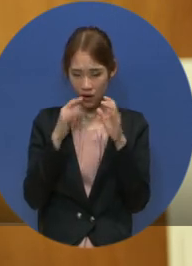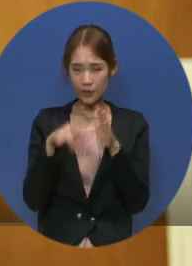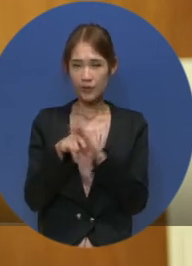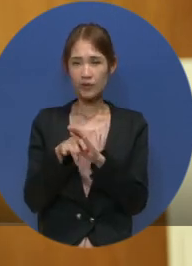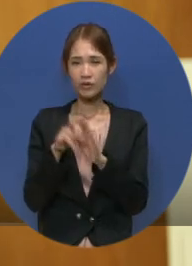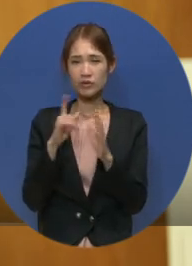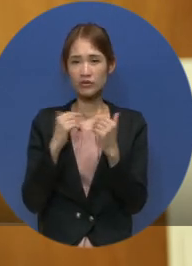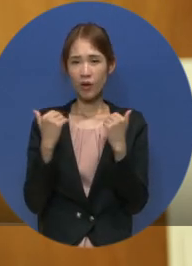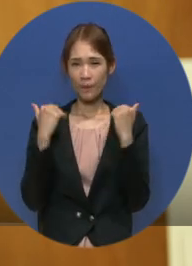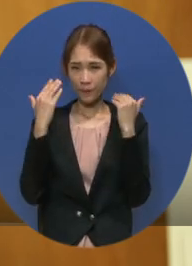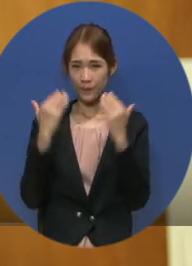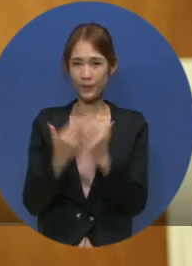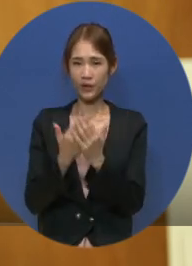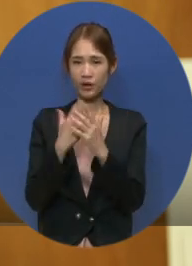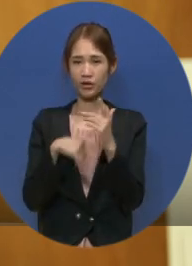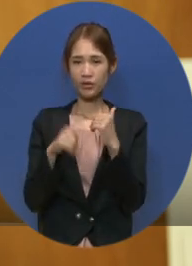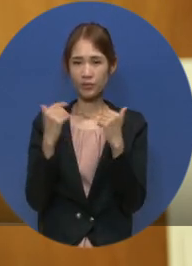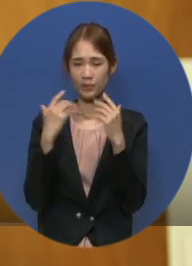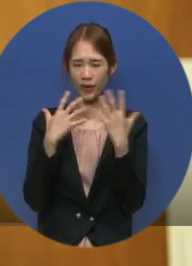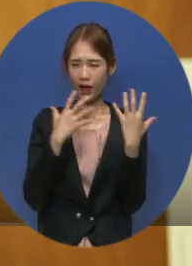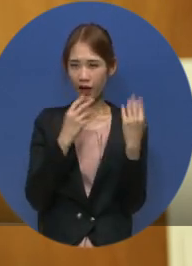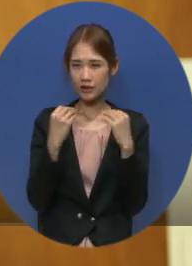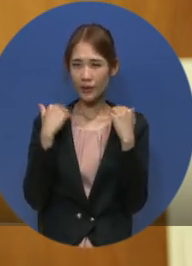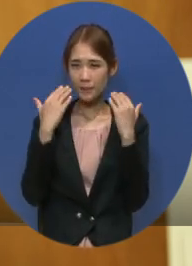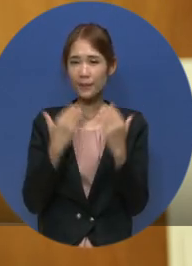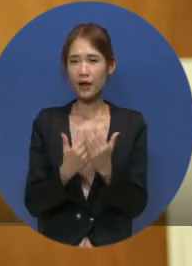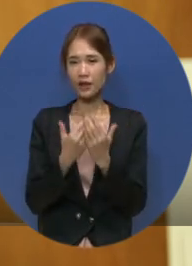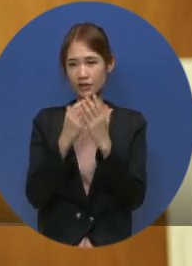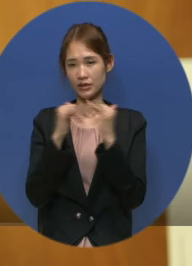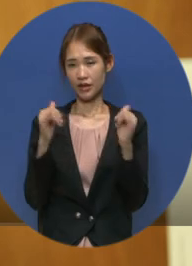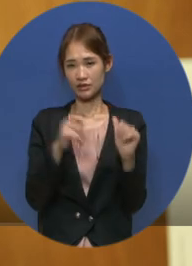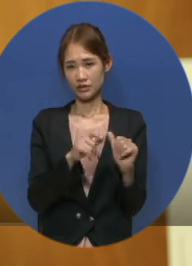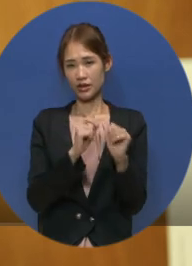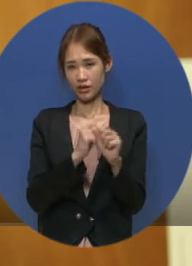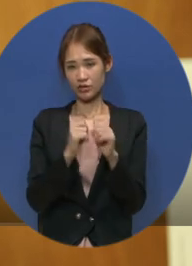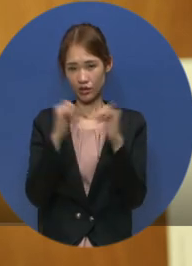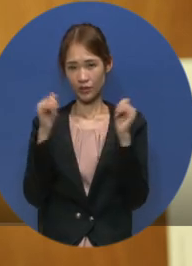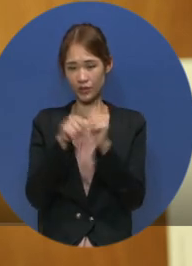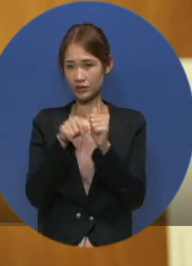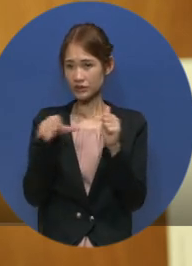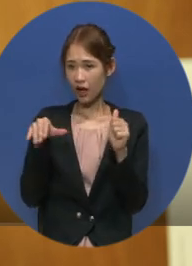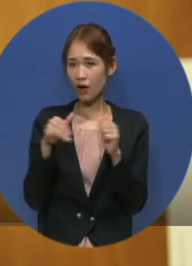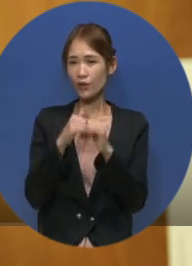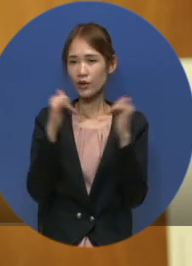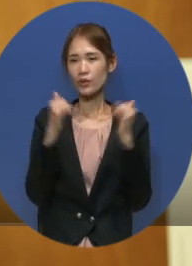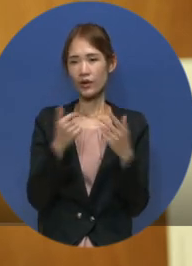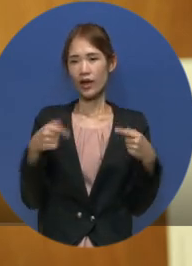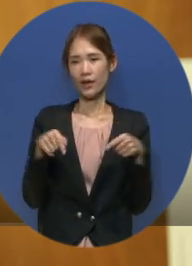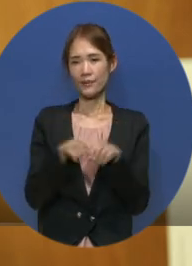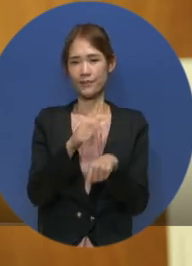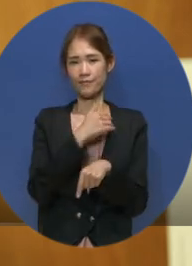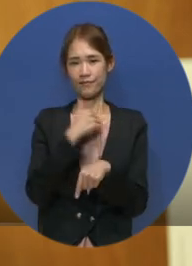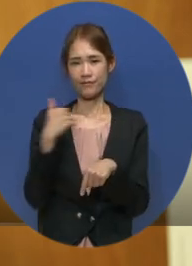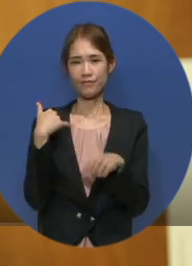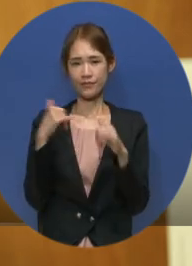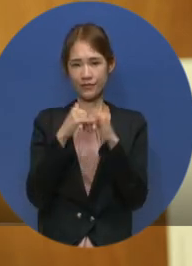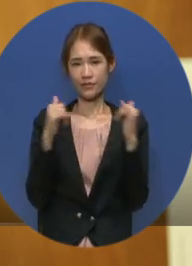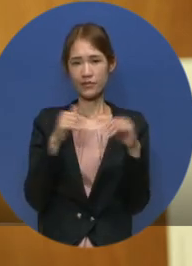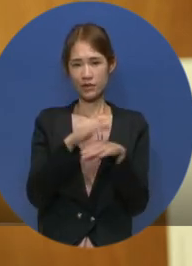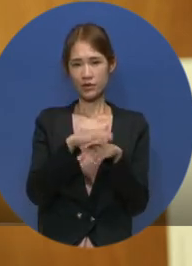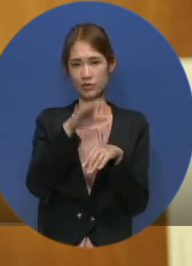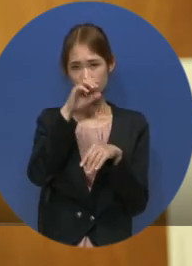회사를 키우고 더 많은 발달장애인분들을 채용하고 더 많은 사회 소외계층과 함께 당당한 사회